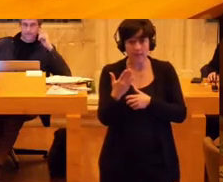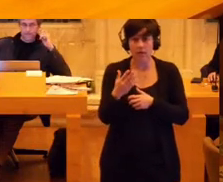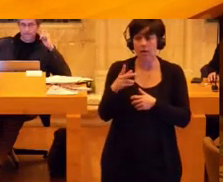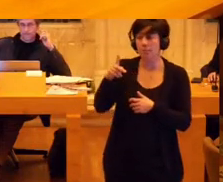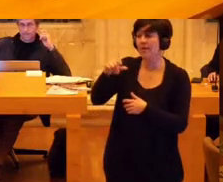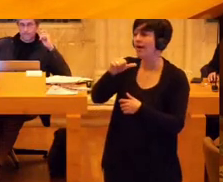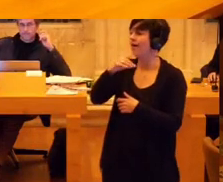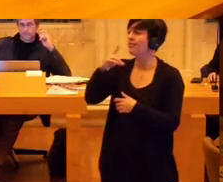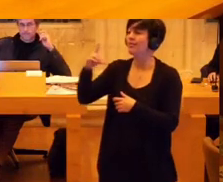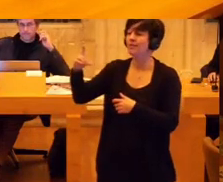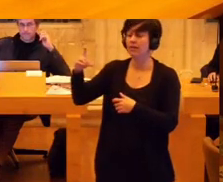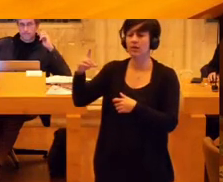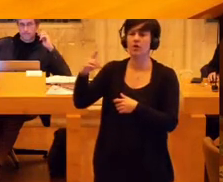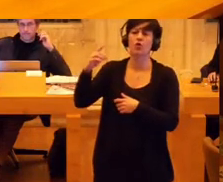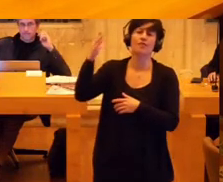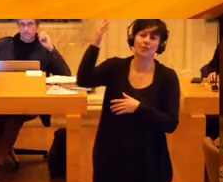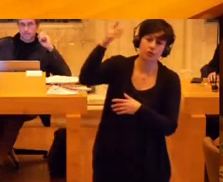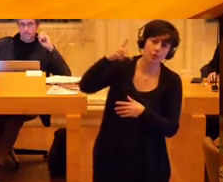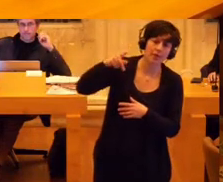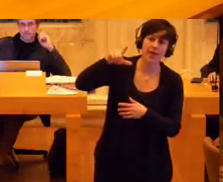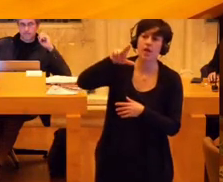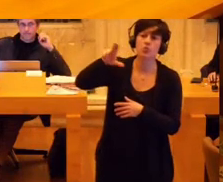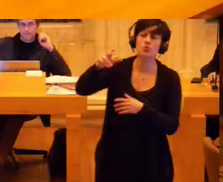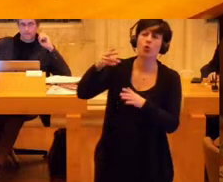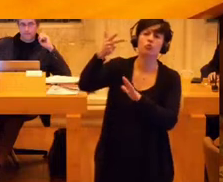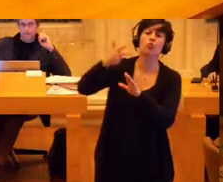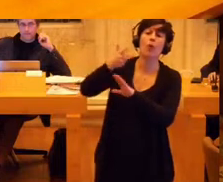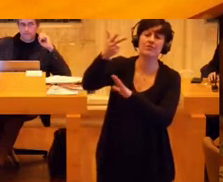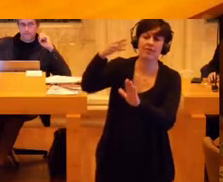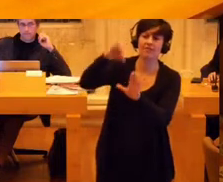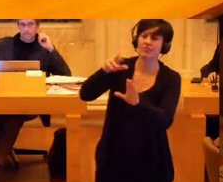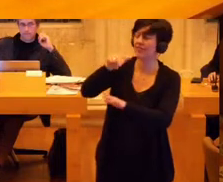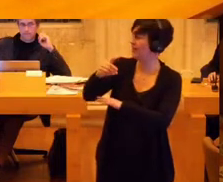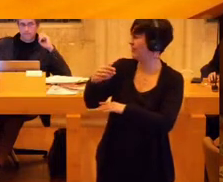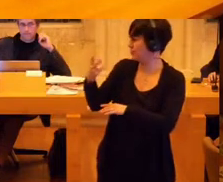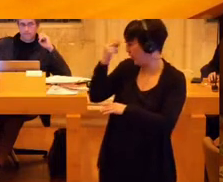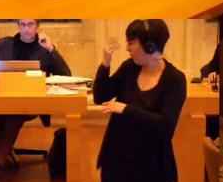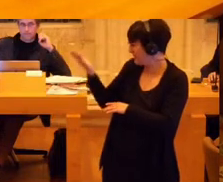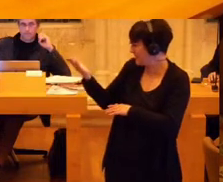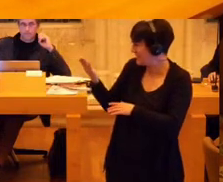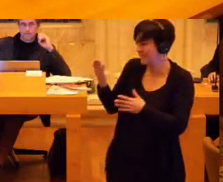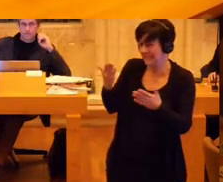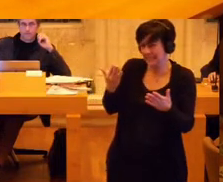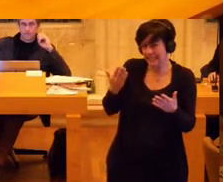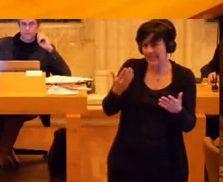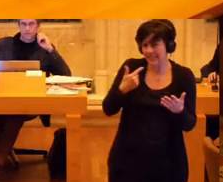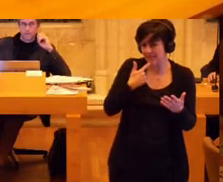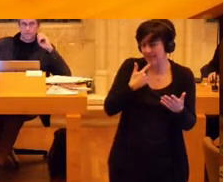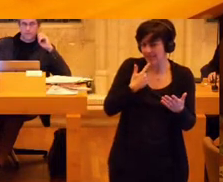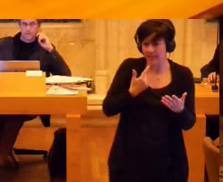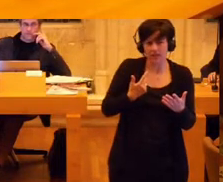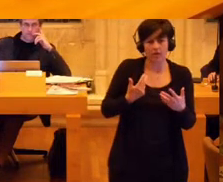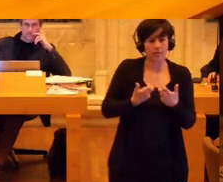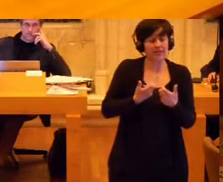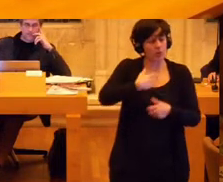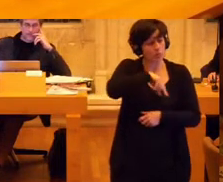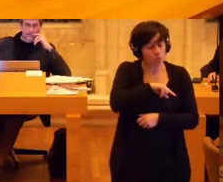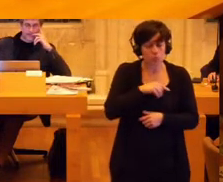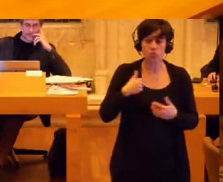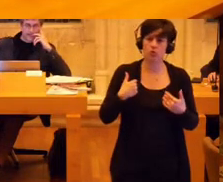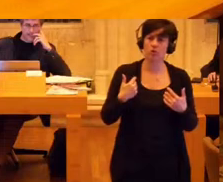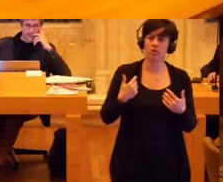PADD du futur PLU qui sera adopté dans 3 ans. Vous voyez ce que je veux dire? Je pense qu'on ne peut pas non plus passer un temps fou